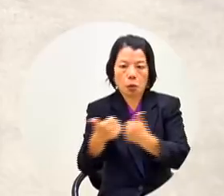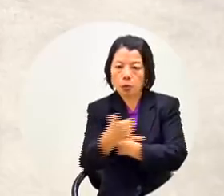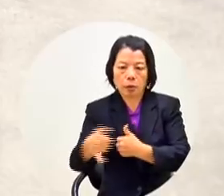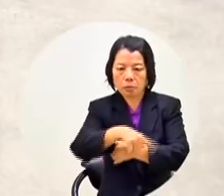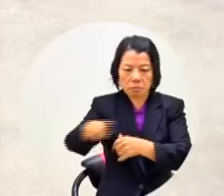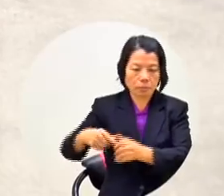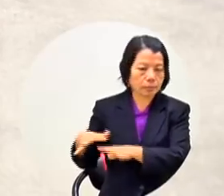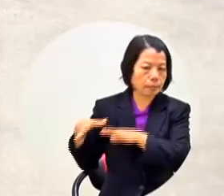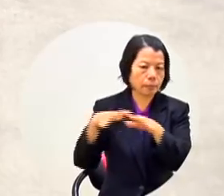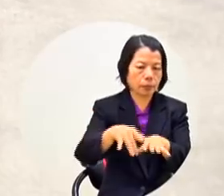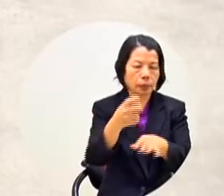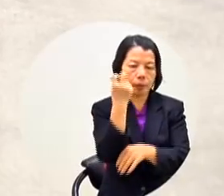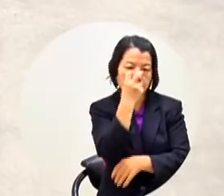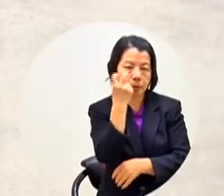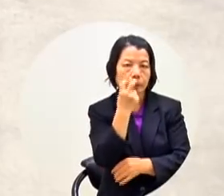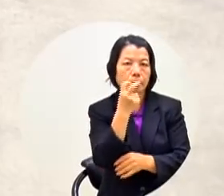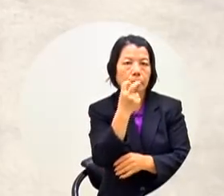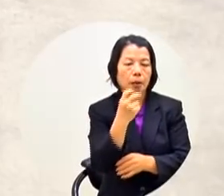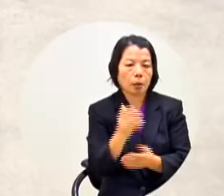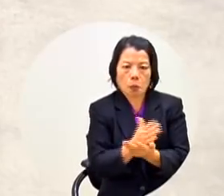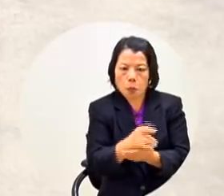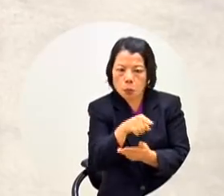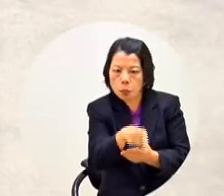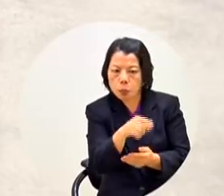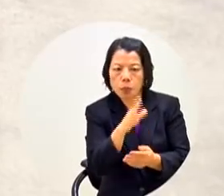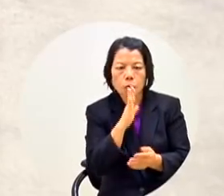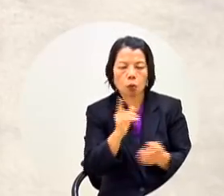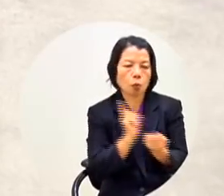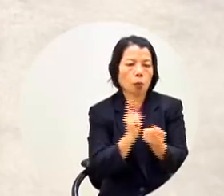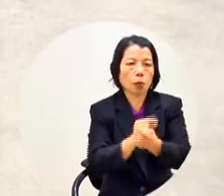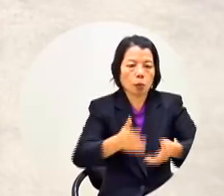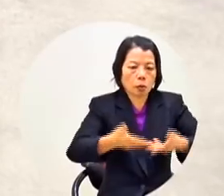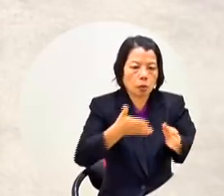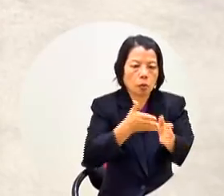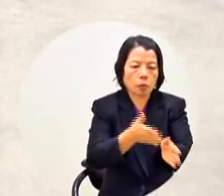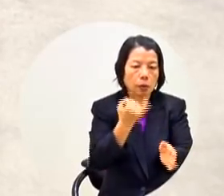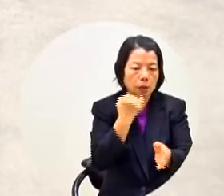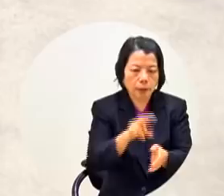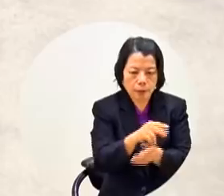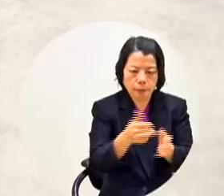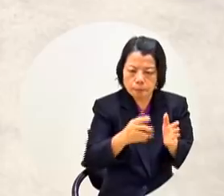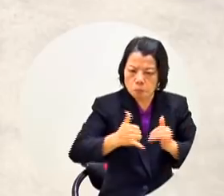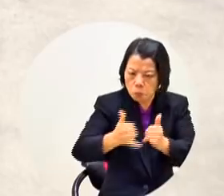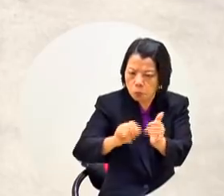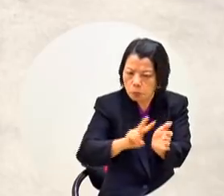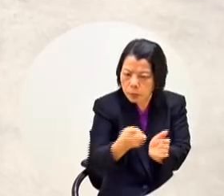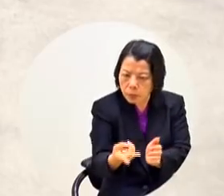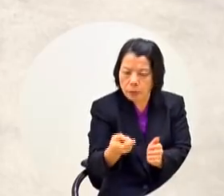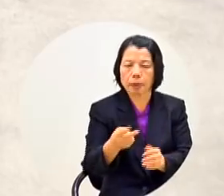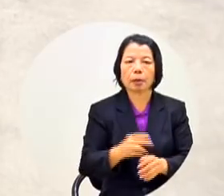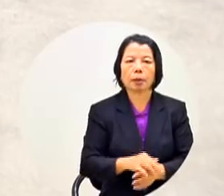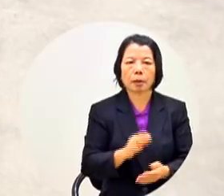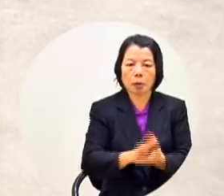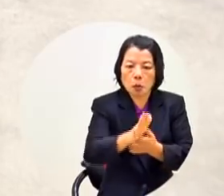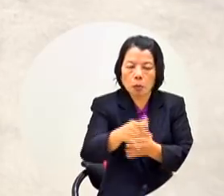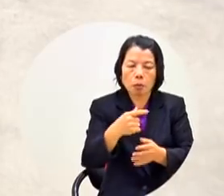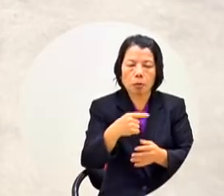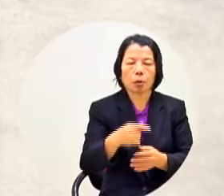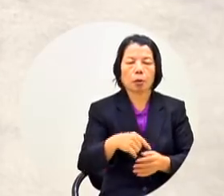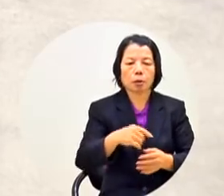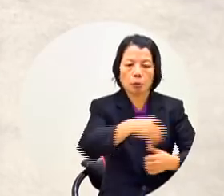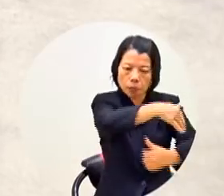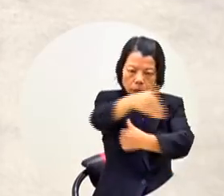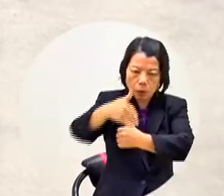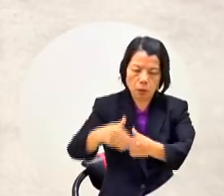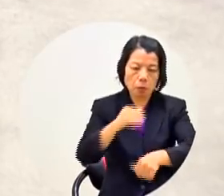失的前提下，来重新规划一个可行的路线。那我们这个会作为我们后续召开的一个专家学者委员会做出一个评